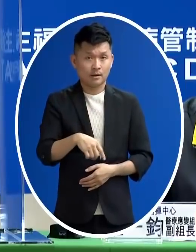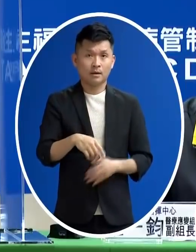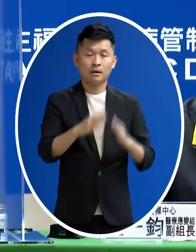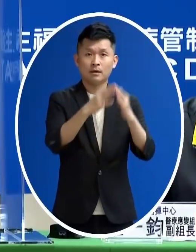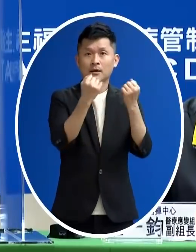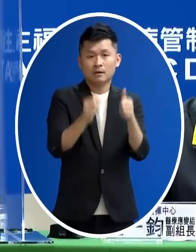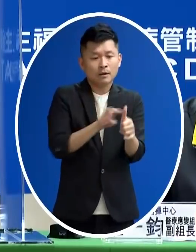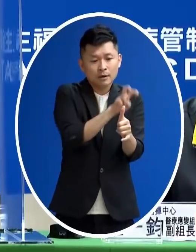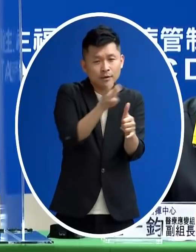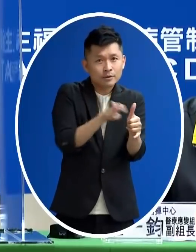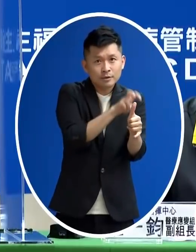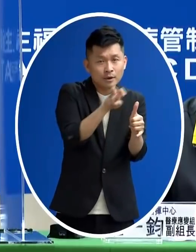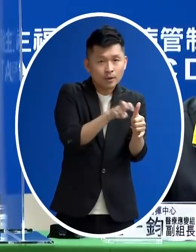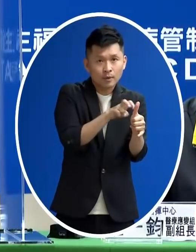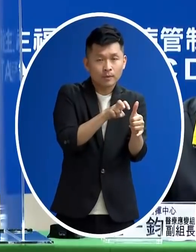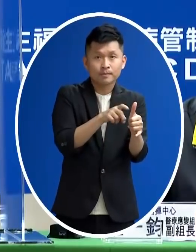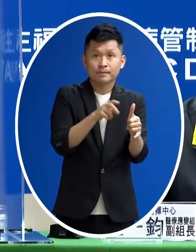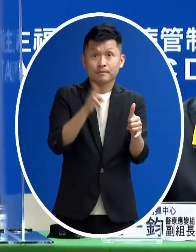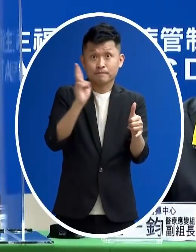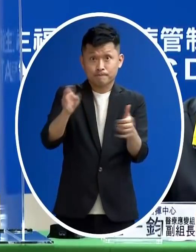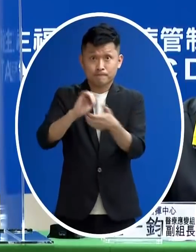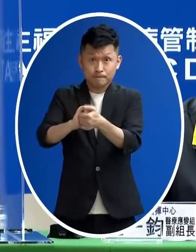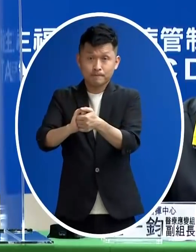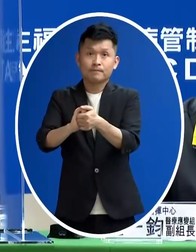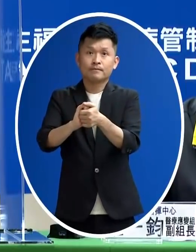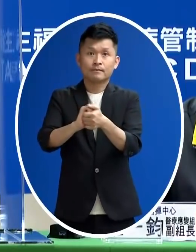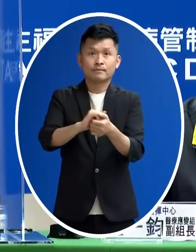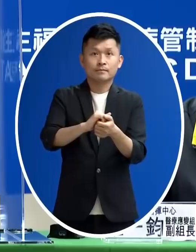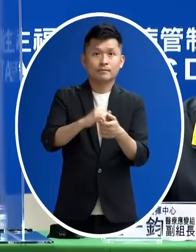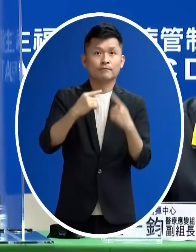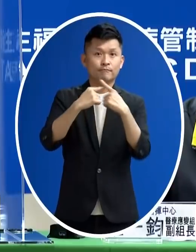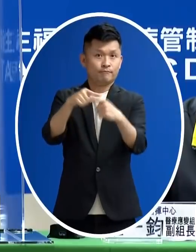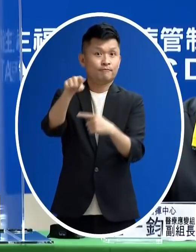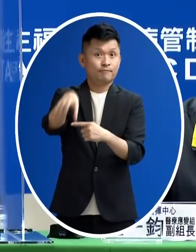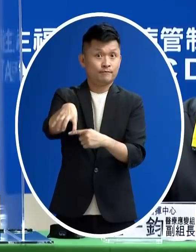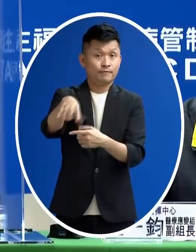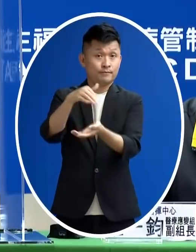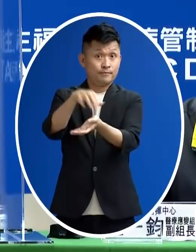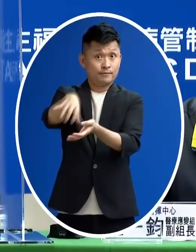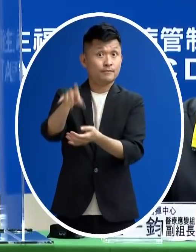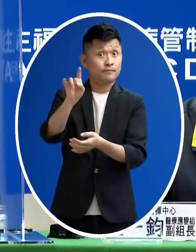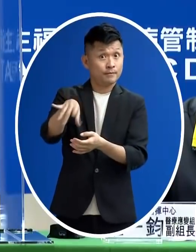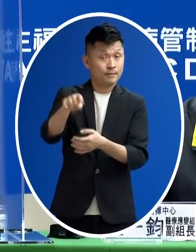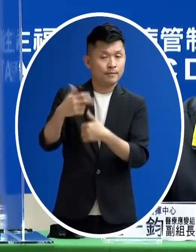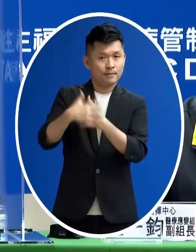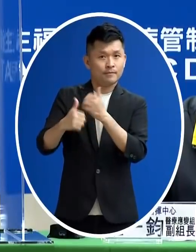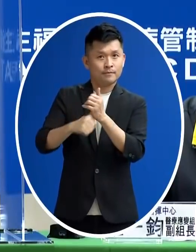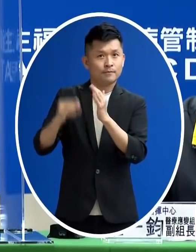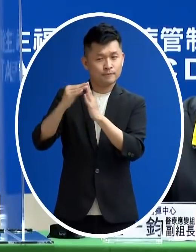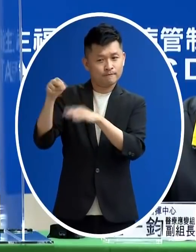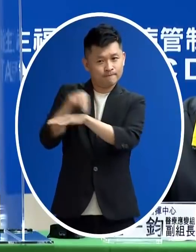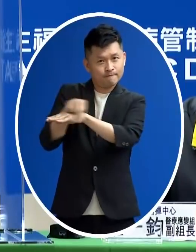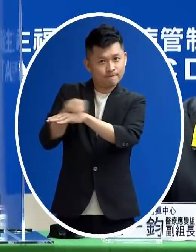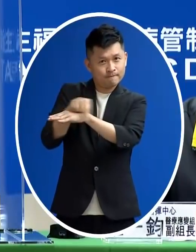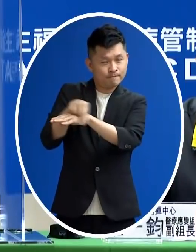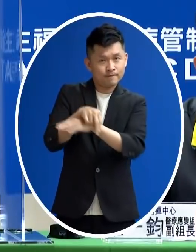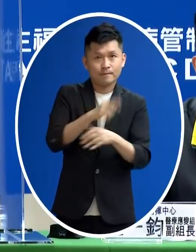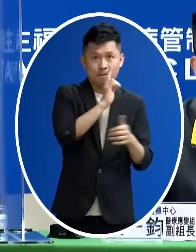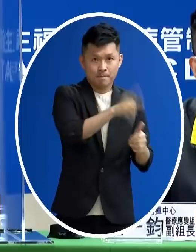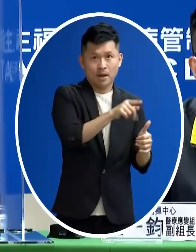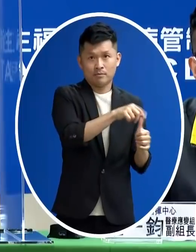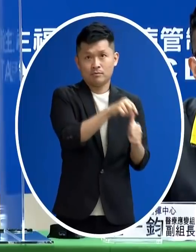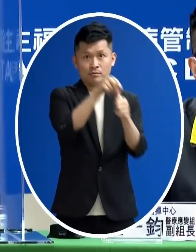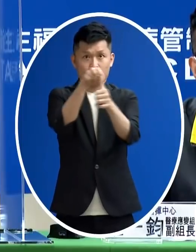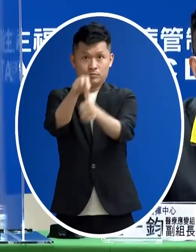家照护的时候，他会指定透析的场所，透析的诊所，经卫生局的规划，他会指